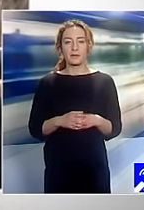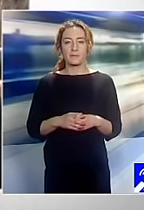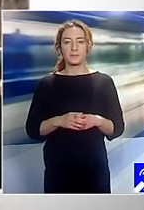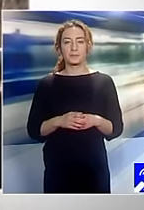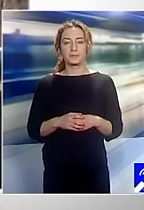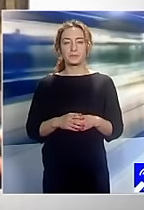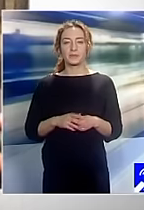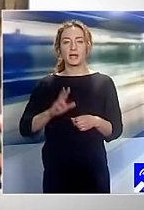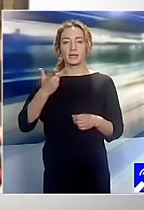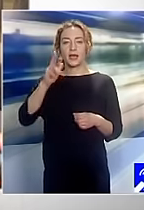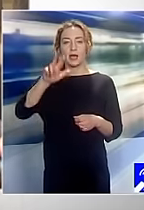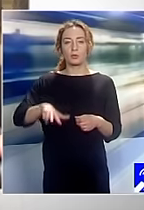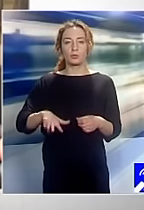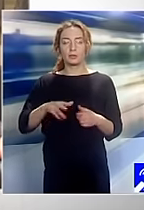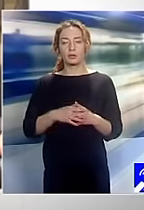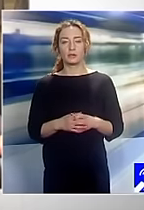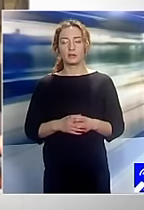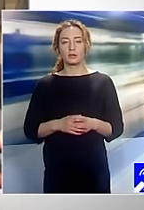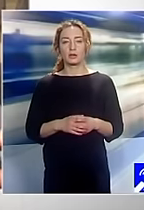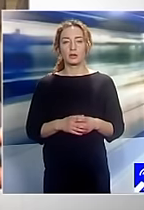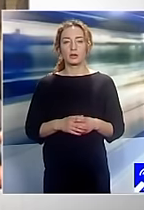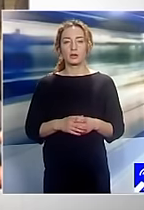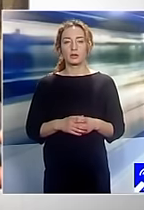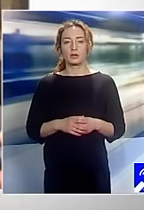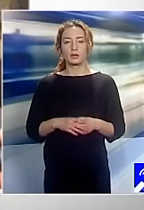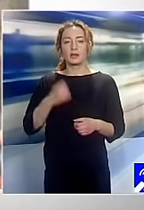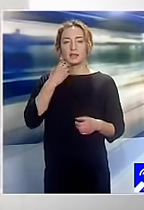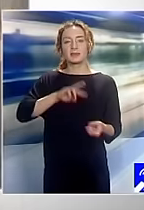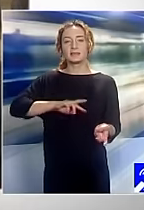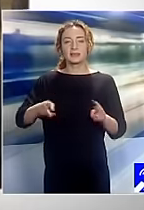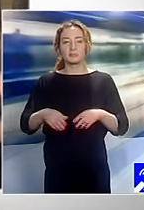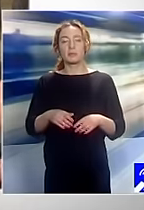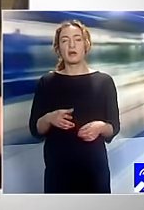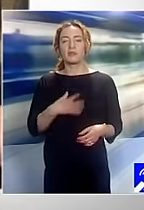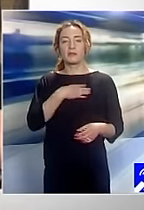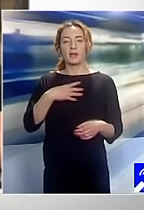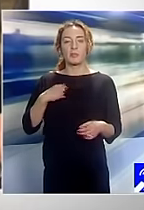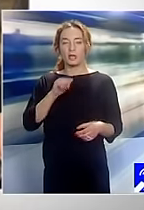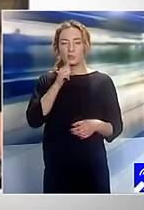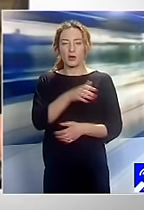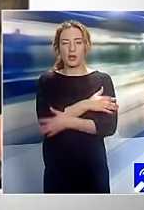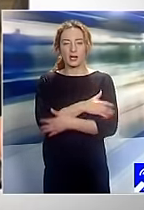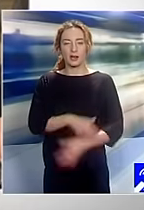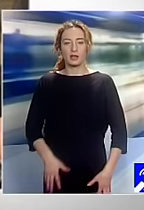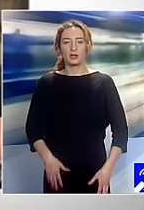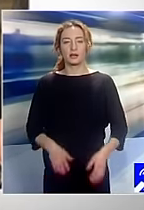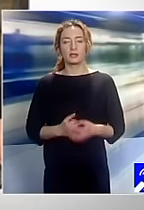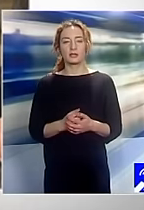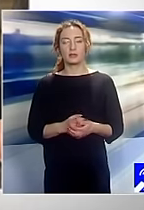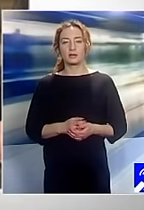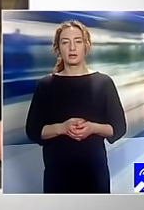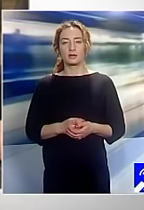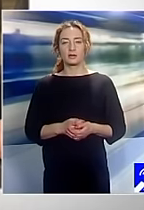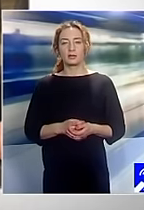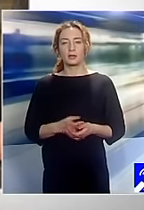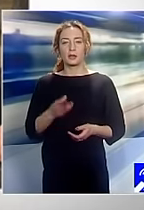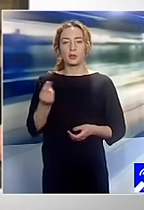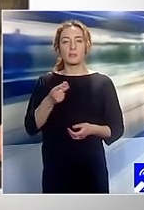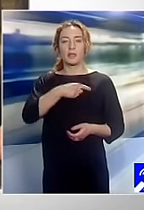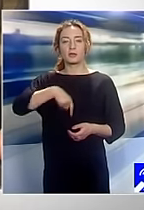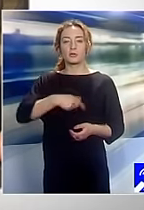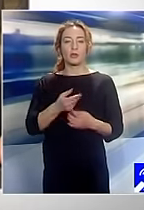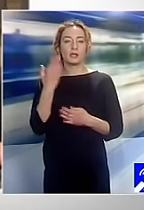puțin 3 luni. Aromatism, da, mă afectează. Și când se schimbă vremea. Nu e de bine. Nu, nu, nu. Nu va fi. Mai ales pentru noi care